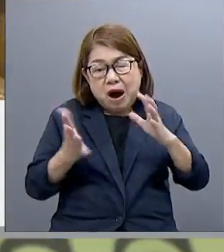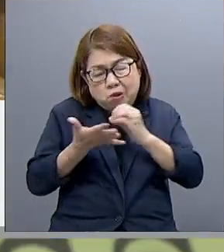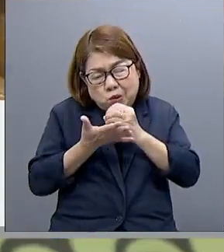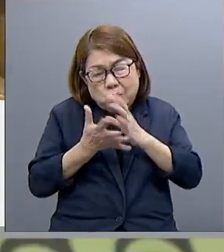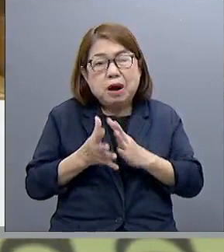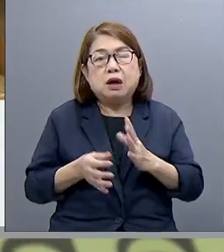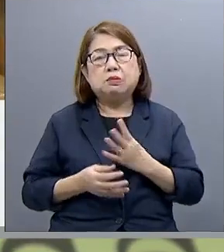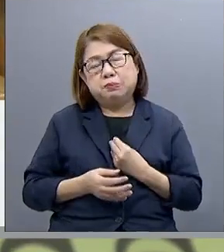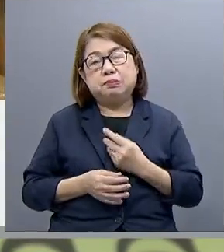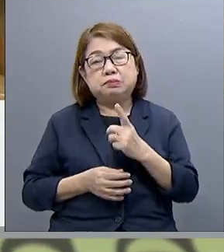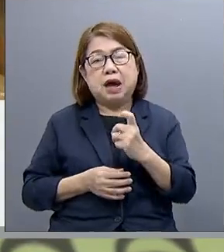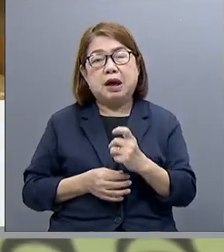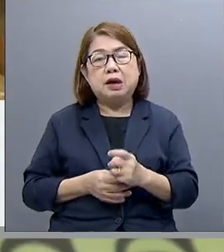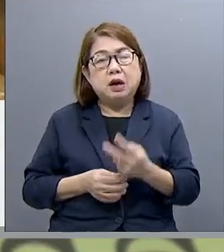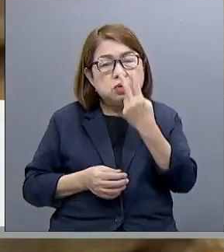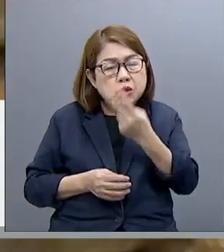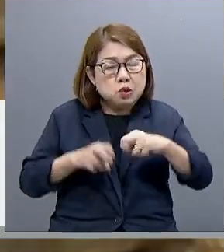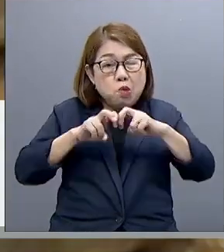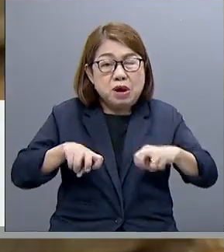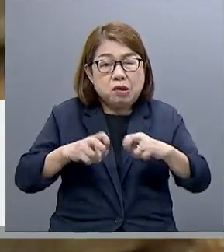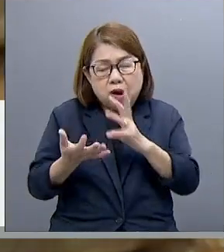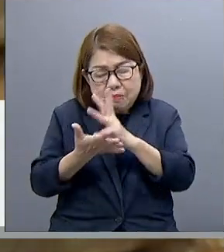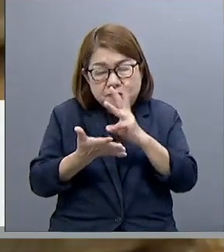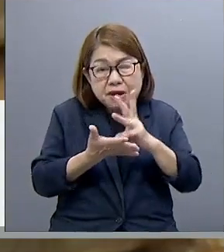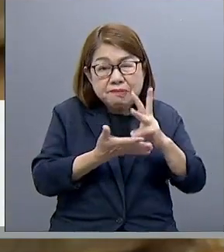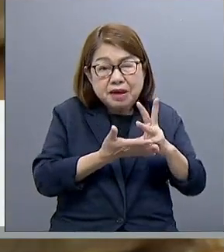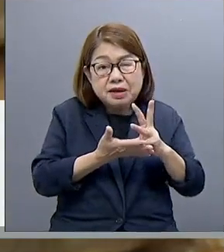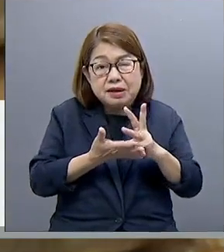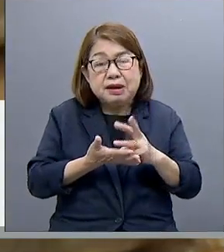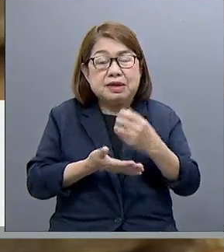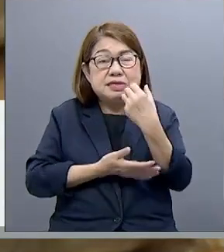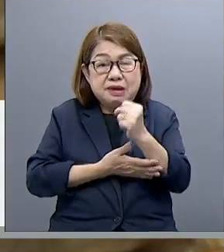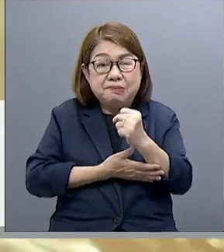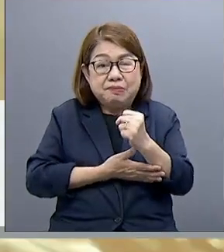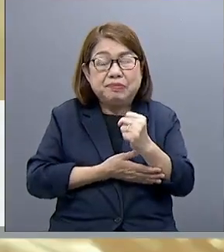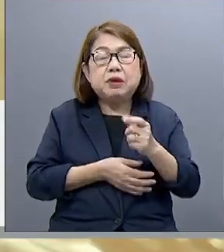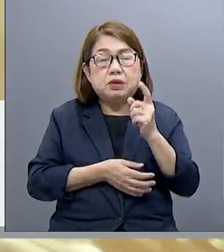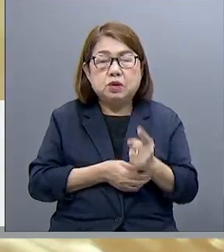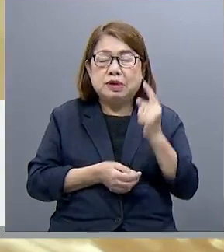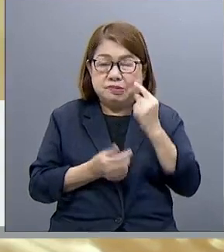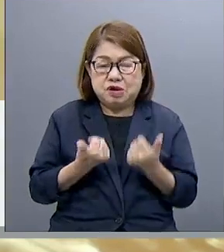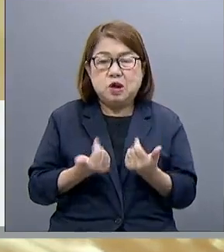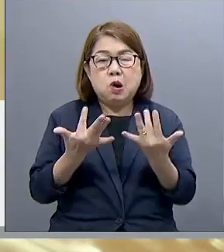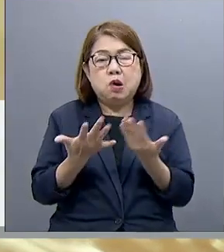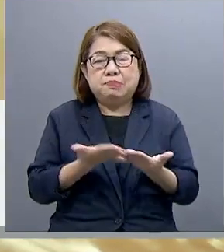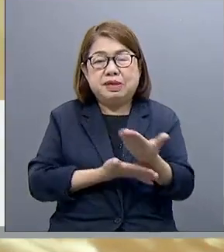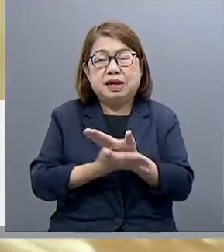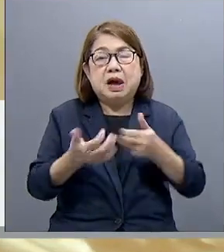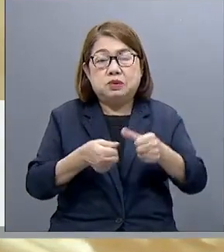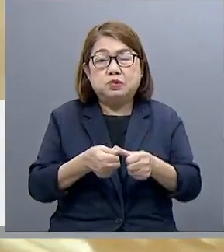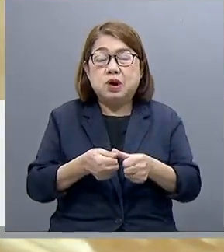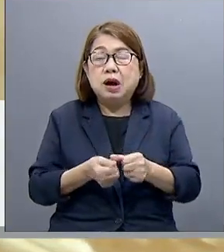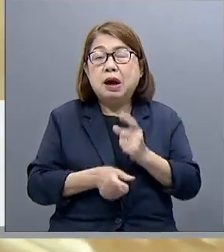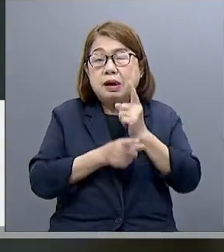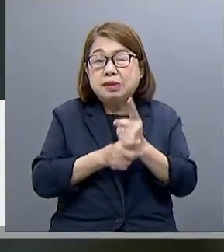กันว่าถ้า 10เม็ดมีปริมาณสารในเม็ดยา 150มกรจึงอยู่ระหว่างการพิจารณาว่าจะใช้เกณฑ์ที่